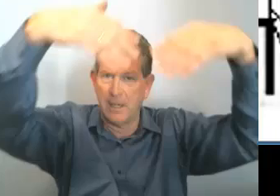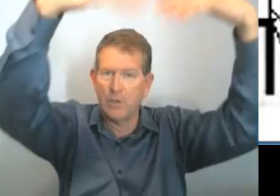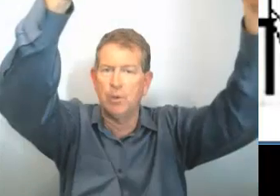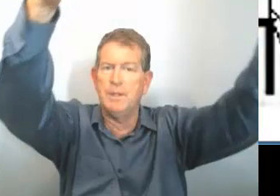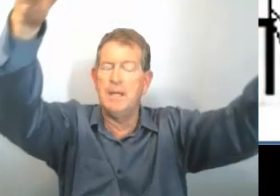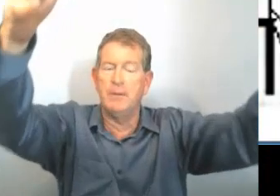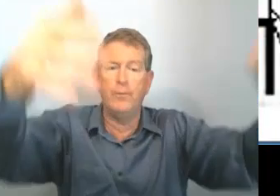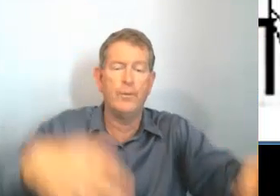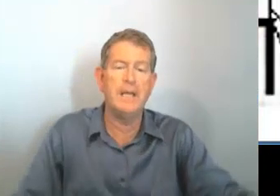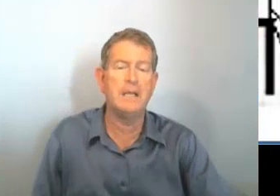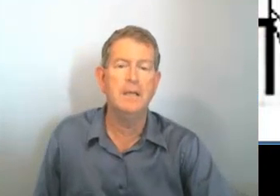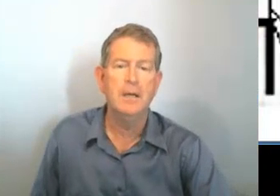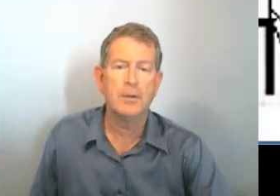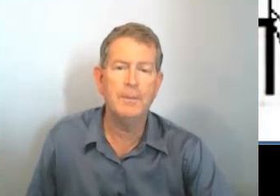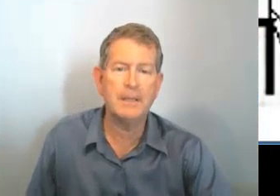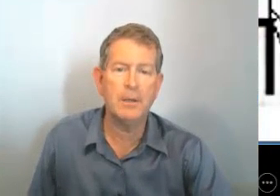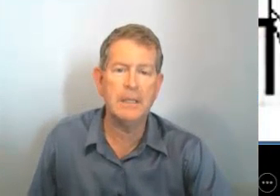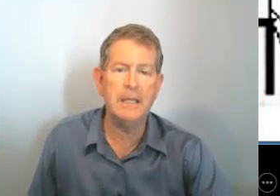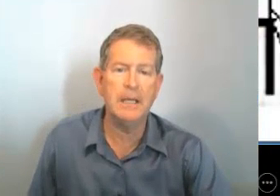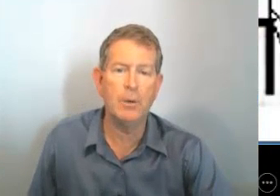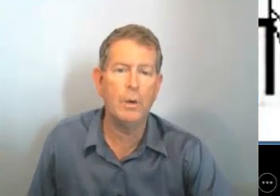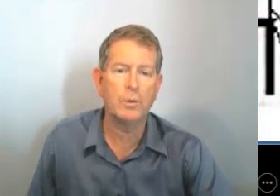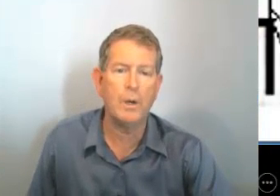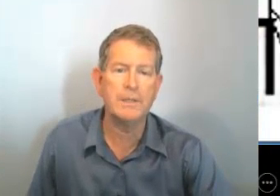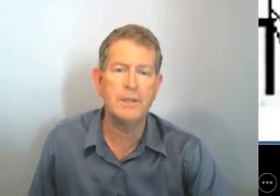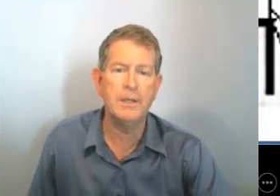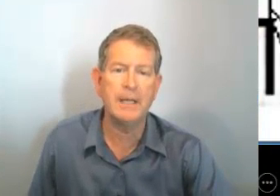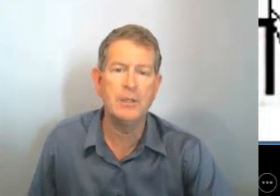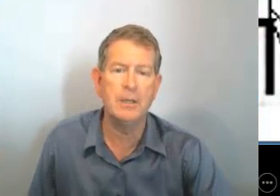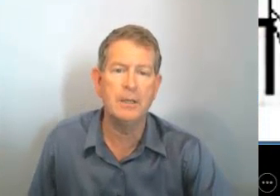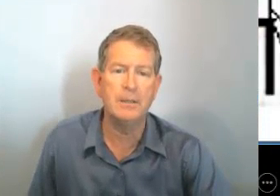tard dans la journée, vous voyez que maintenant il est quoi,